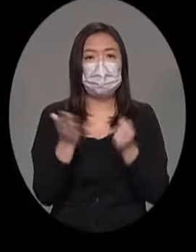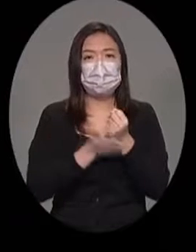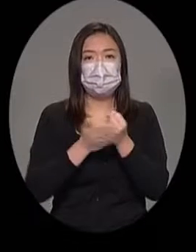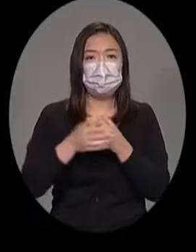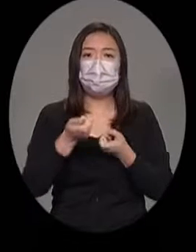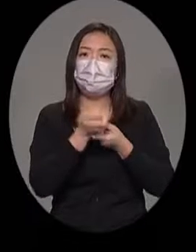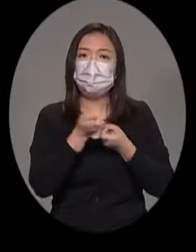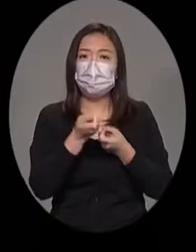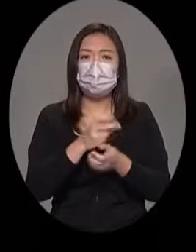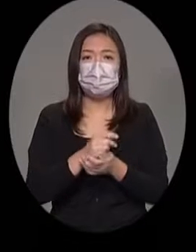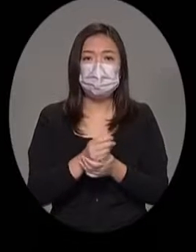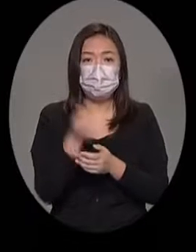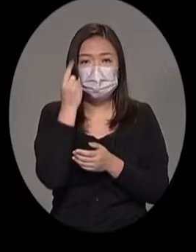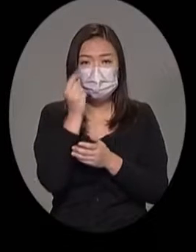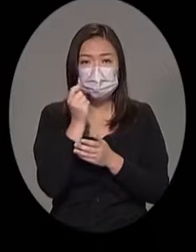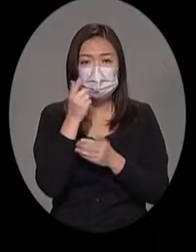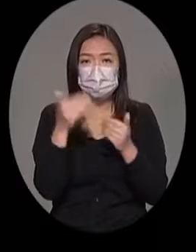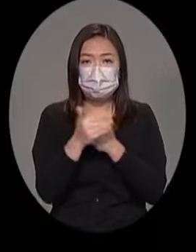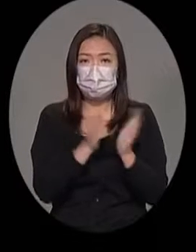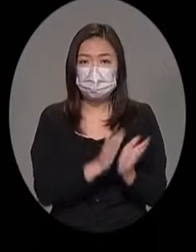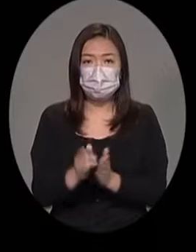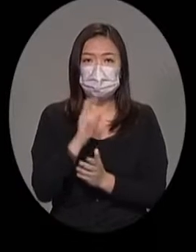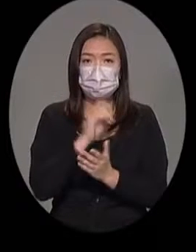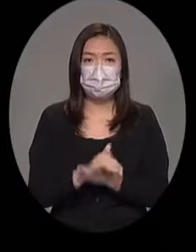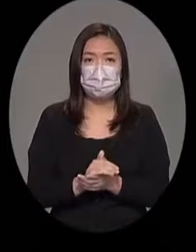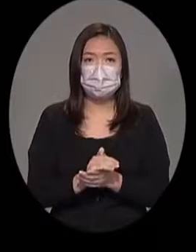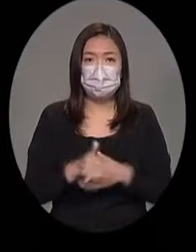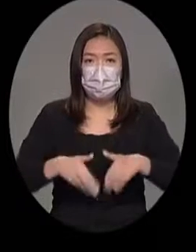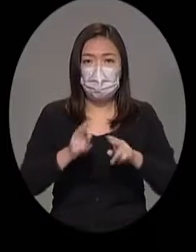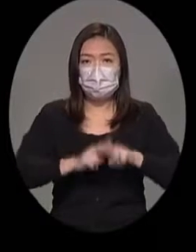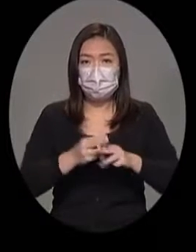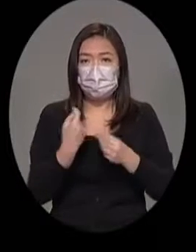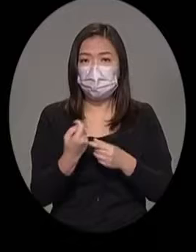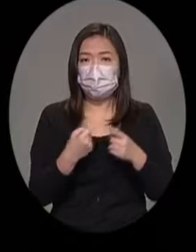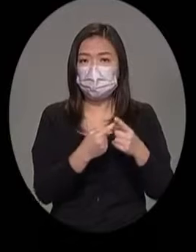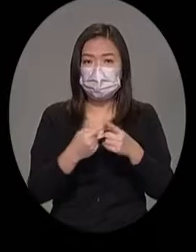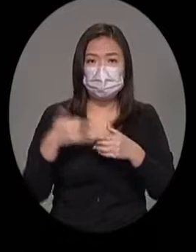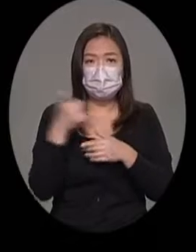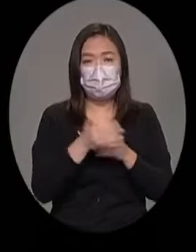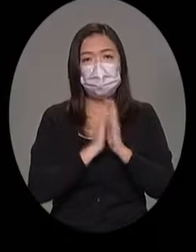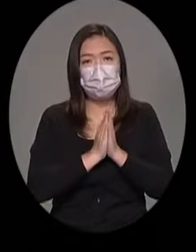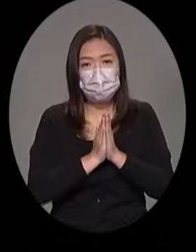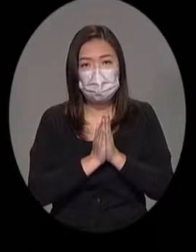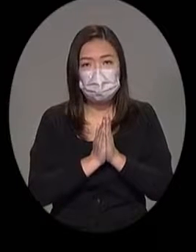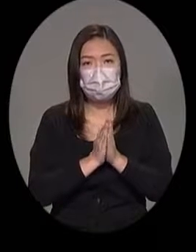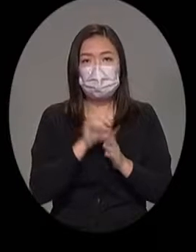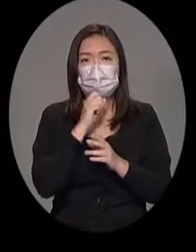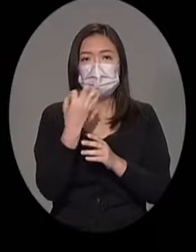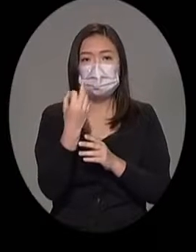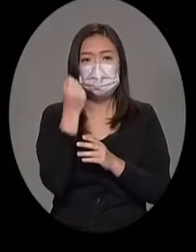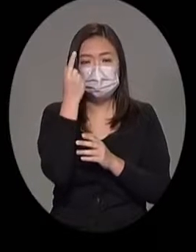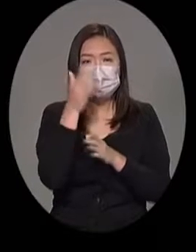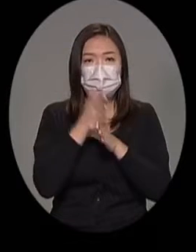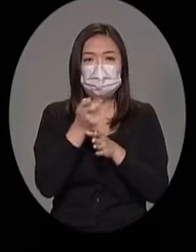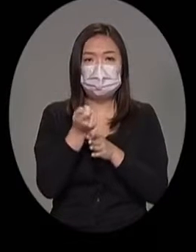而柴灣一帶咧，亦都實施特別嘅交通運輸安排，封路咧去方便市民拜祭。同時咧會有3條咧特